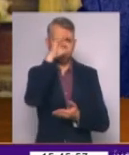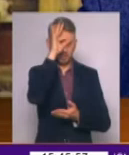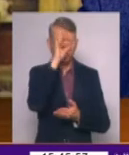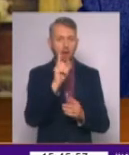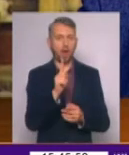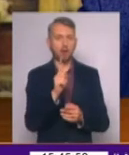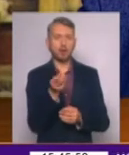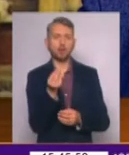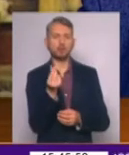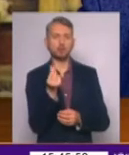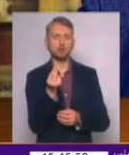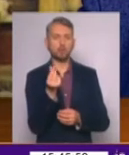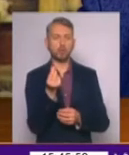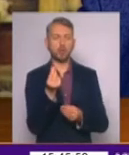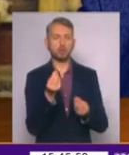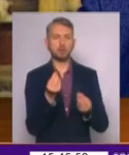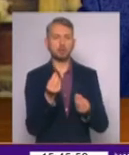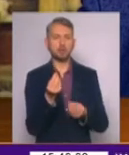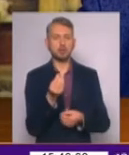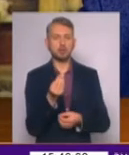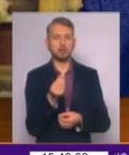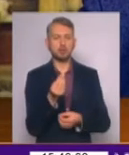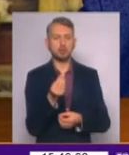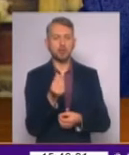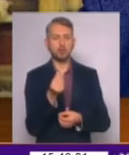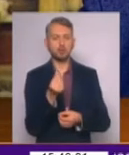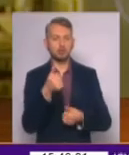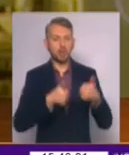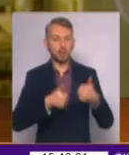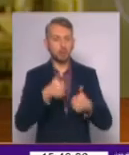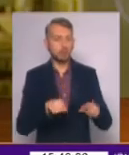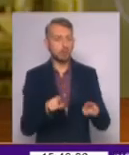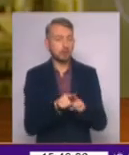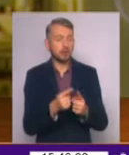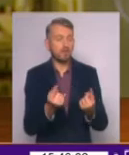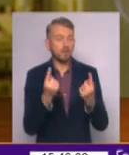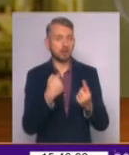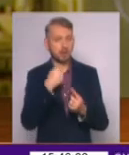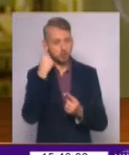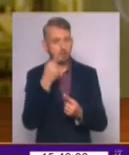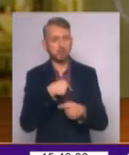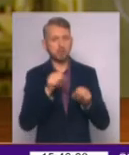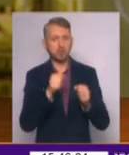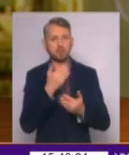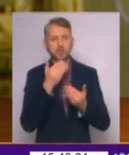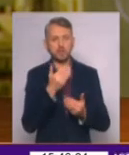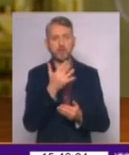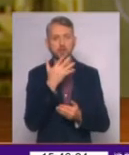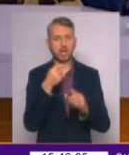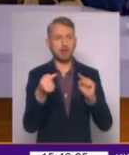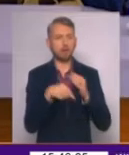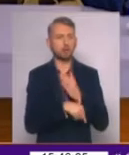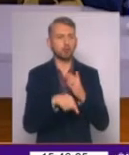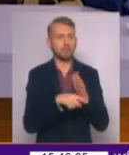Але сума тендеру настільки велика, що я думаю, що ми можемо навіть звернутися в Національне антикорупційне